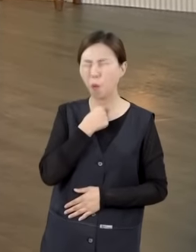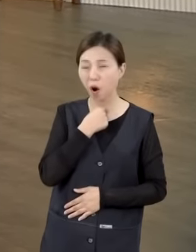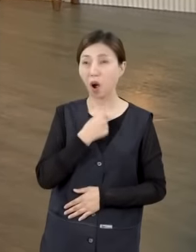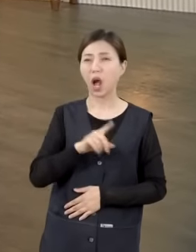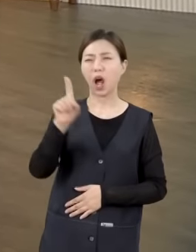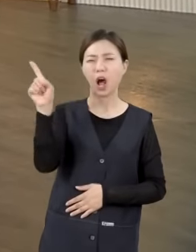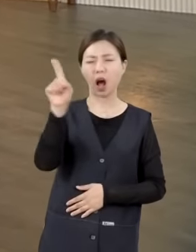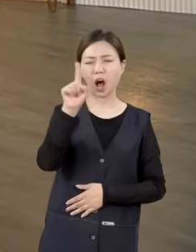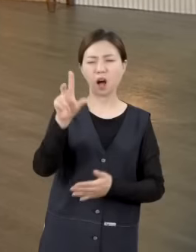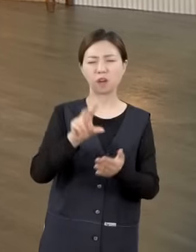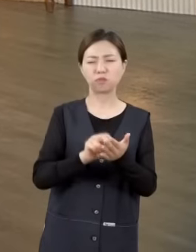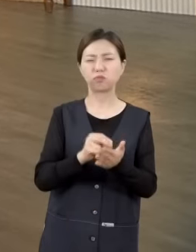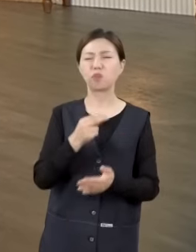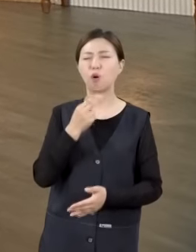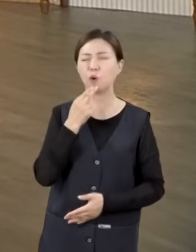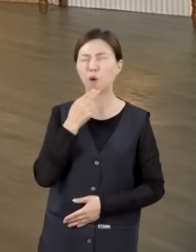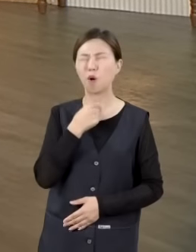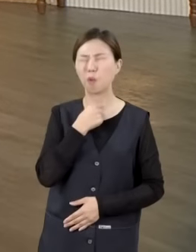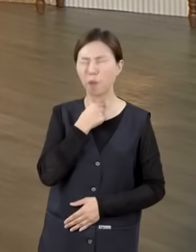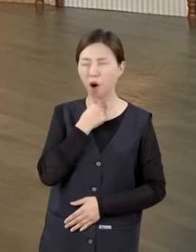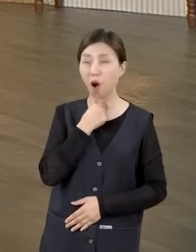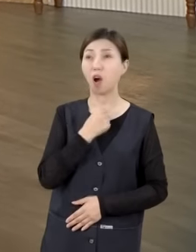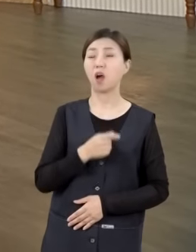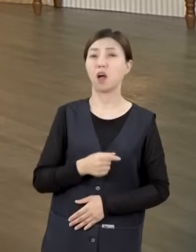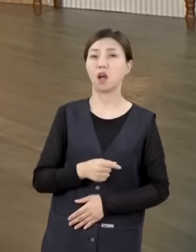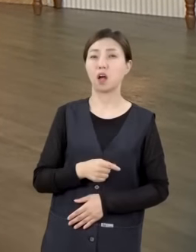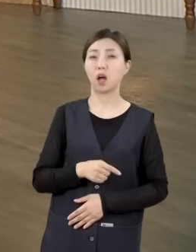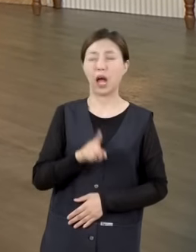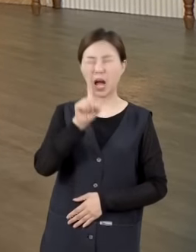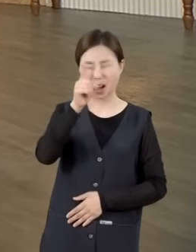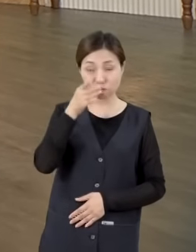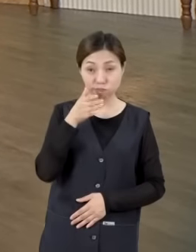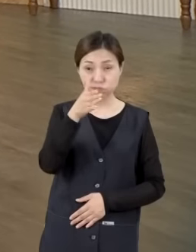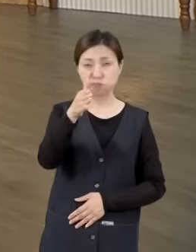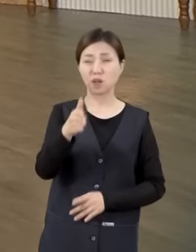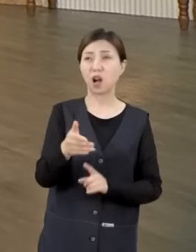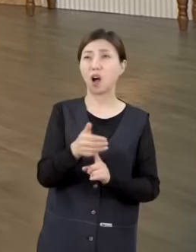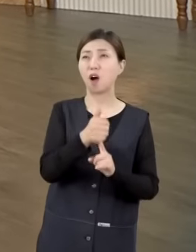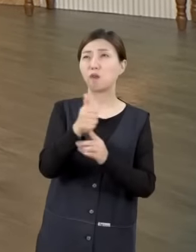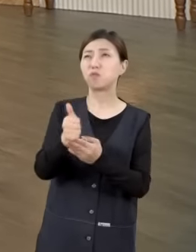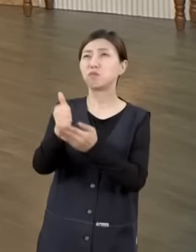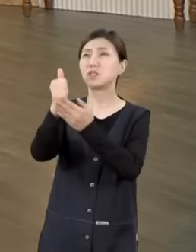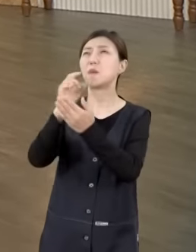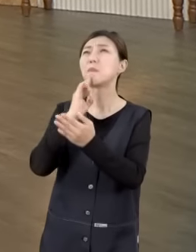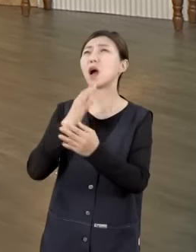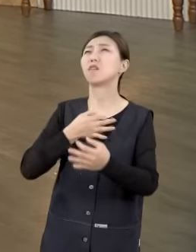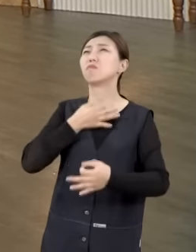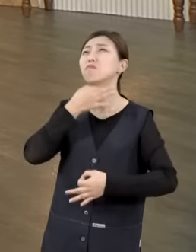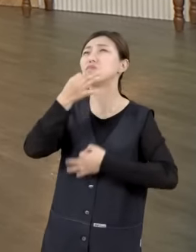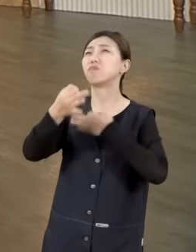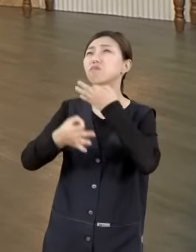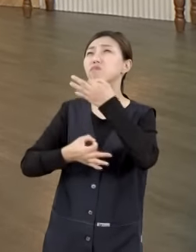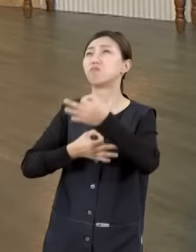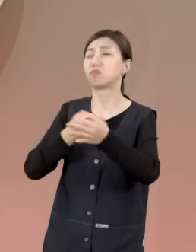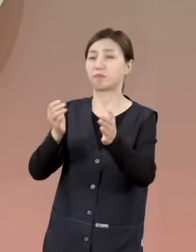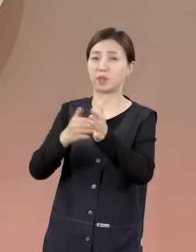아무 일도 없게 해주세요 그 간절하게 부처님을 바라보고 애타게 부처님을 불렀을